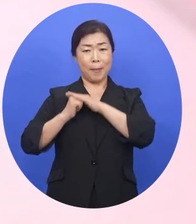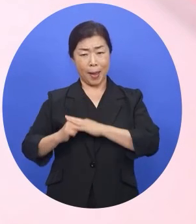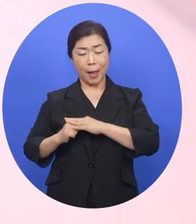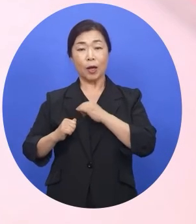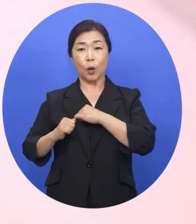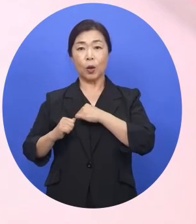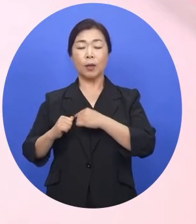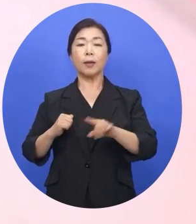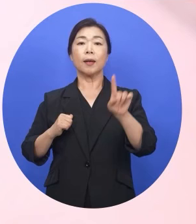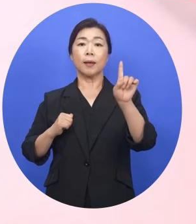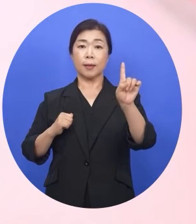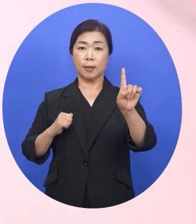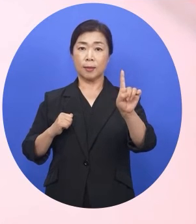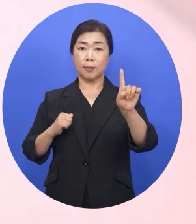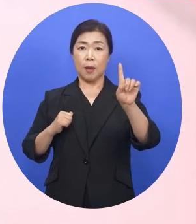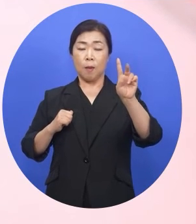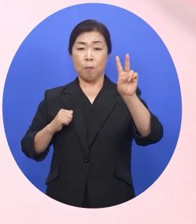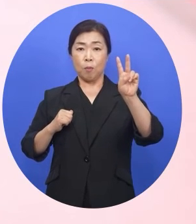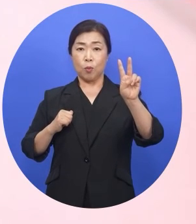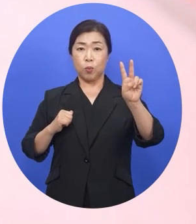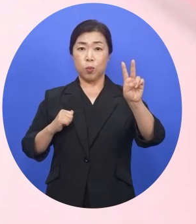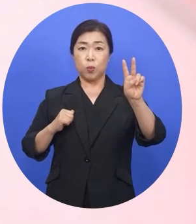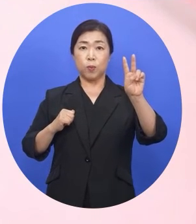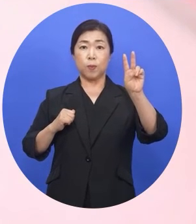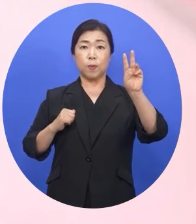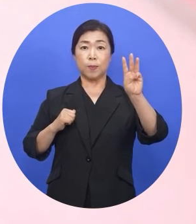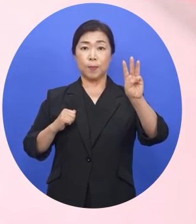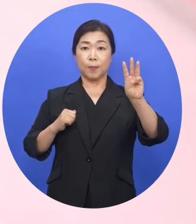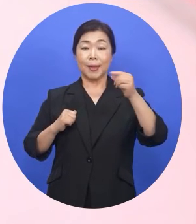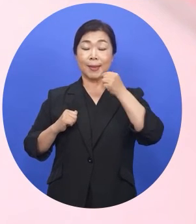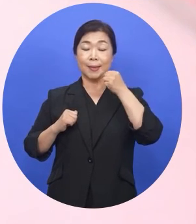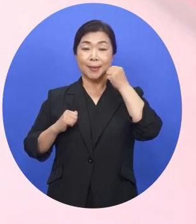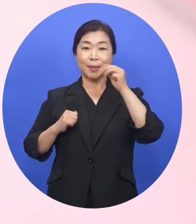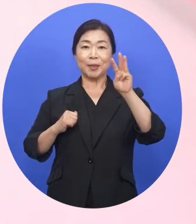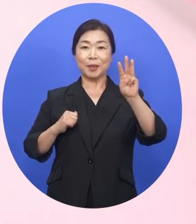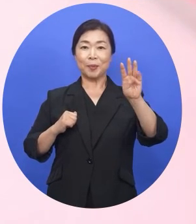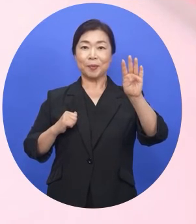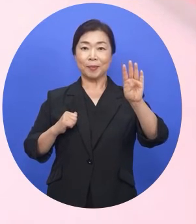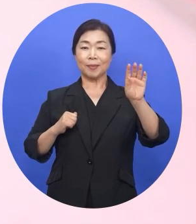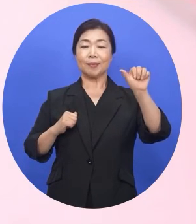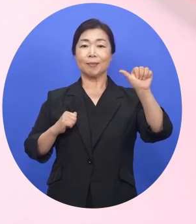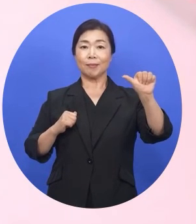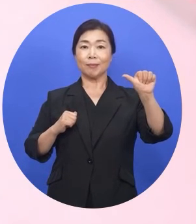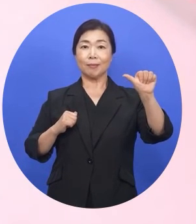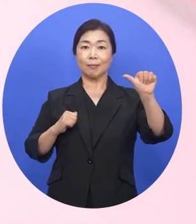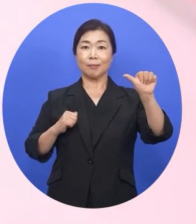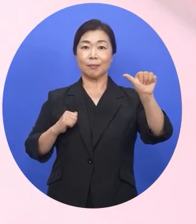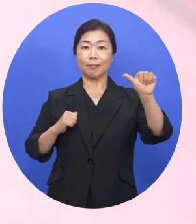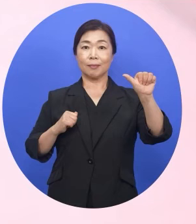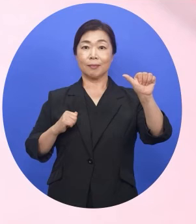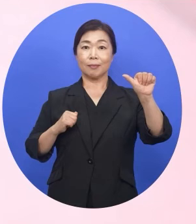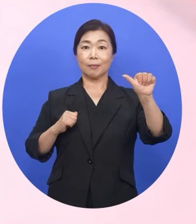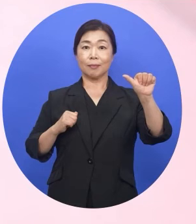숨을 참고 하나, 둘, 셋, 넷,